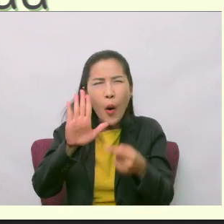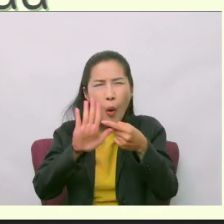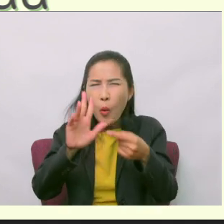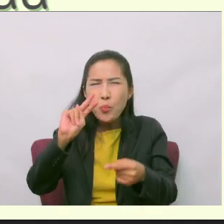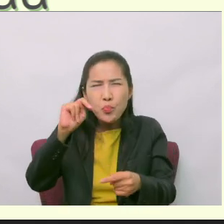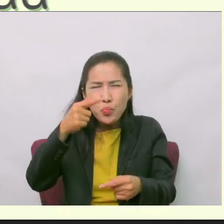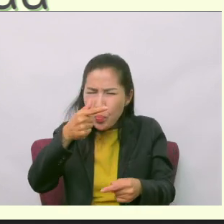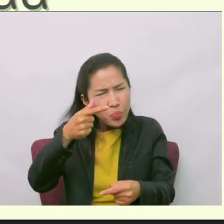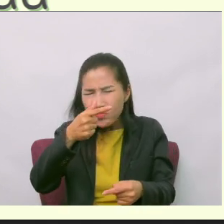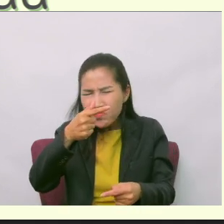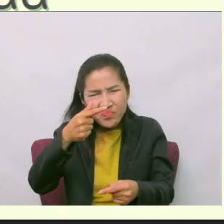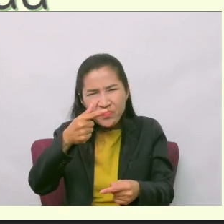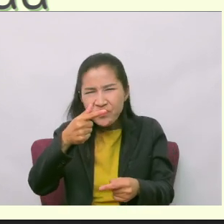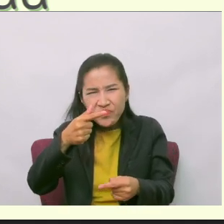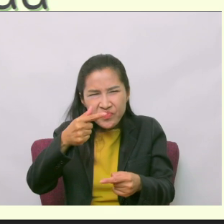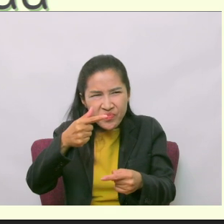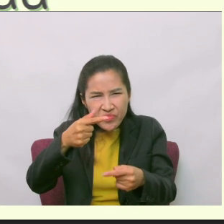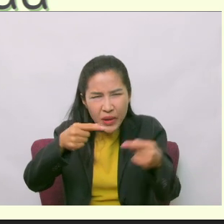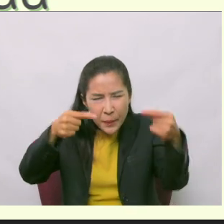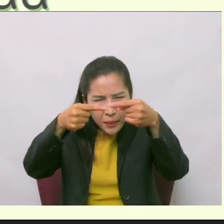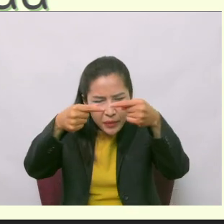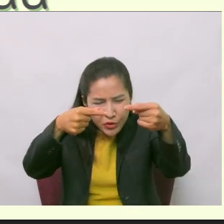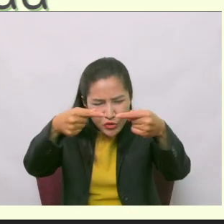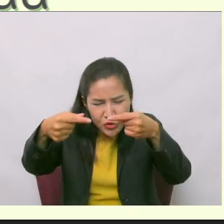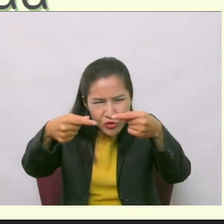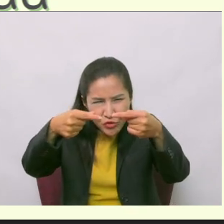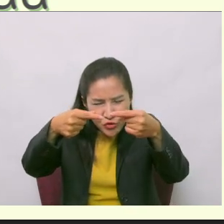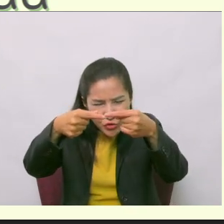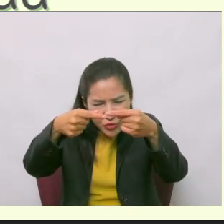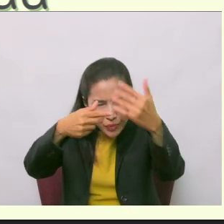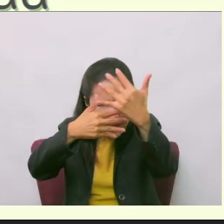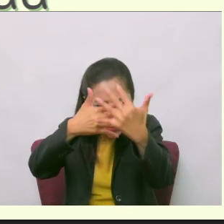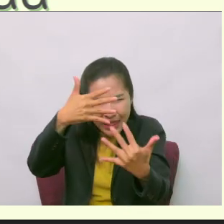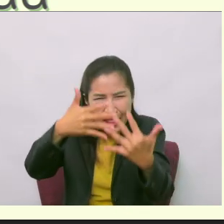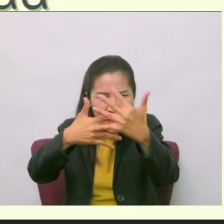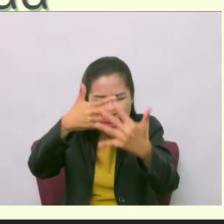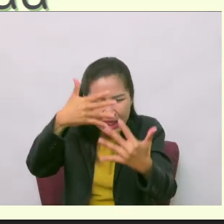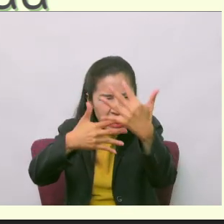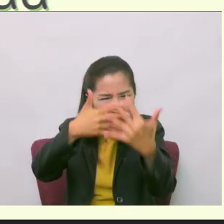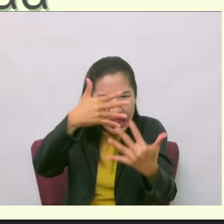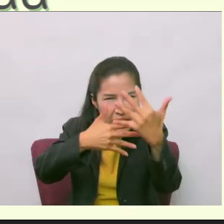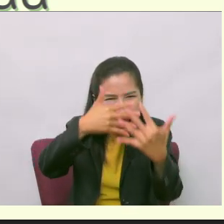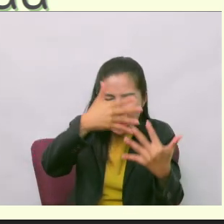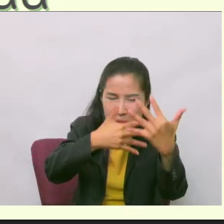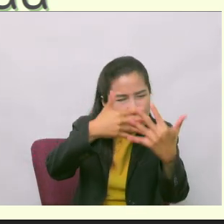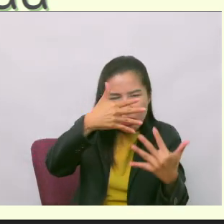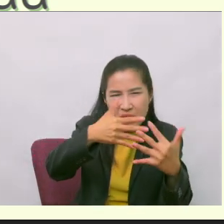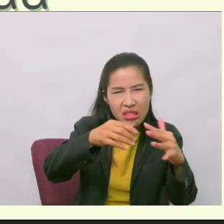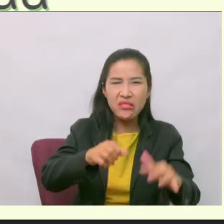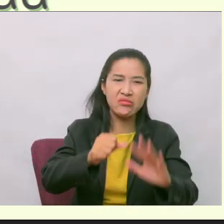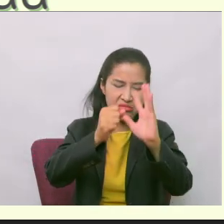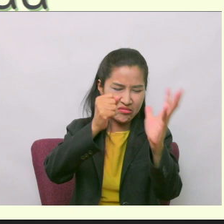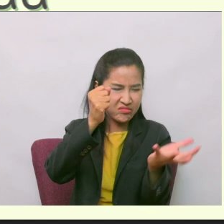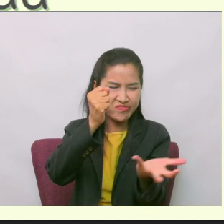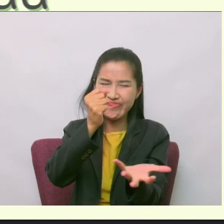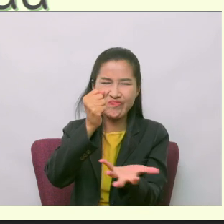ความถี่ความห่างของใยผ้ามากกว่าผ้าดิบเพราะฉะนั้นถ้าเกิดว่าเราใช้ผ้าขาวบางมาห่อลูกประคบตัวยาจะออกมาเยอะ